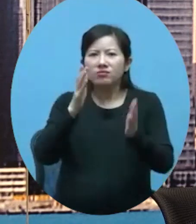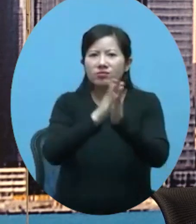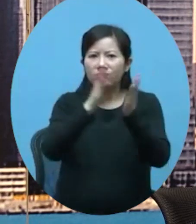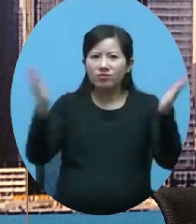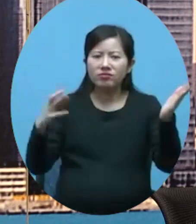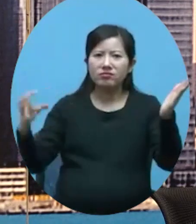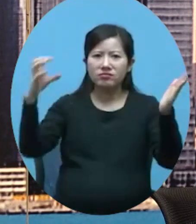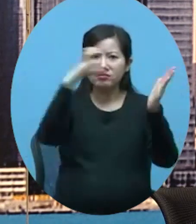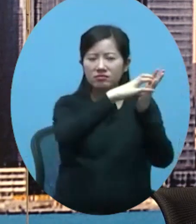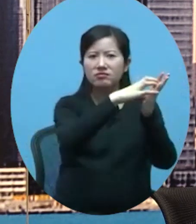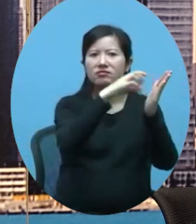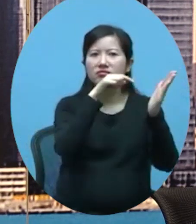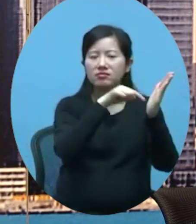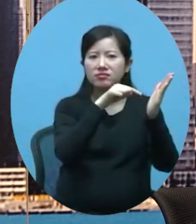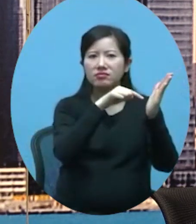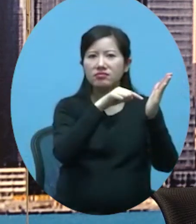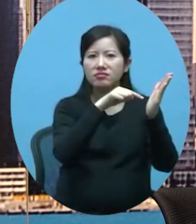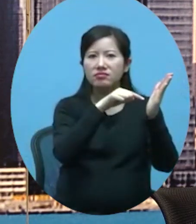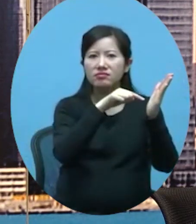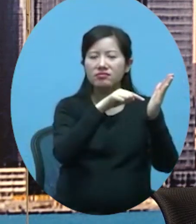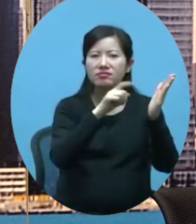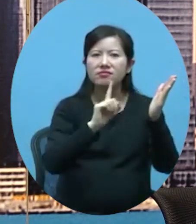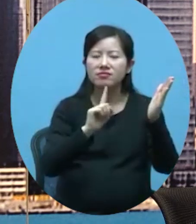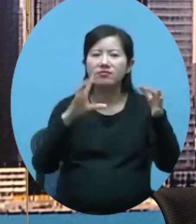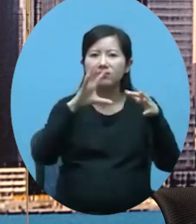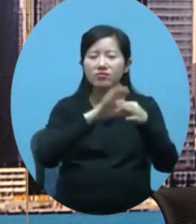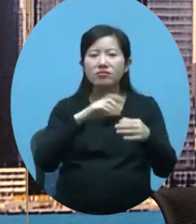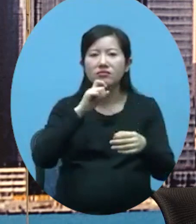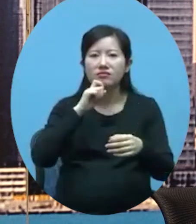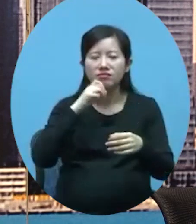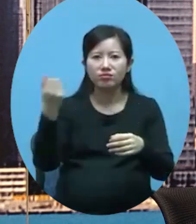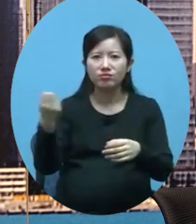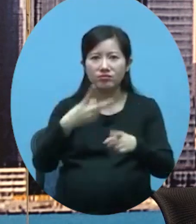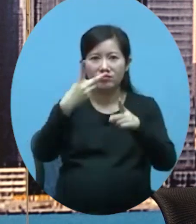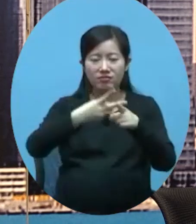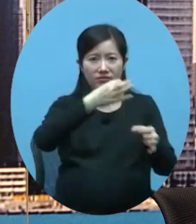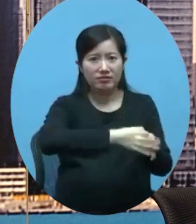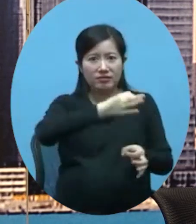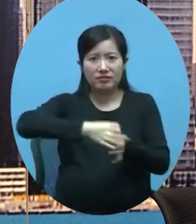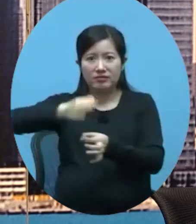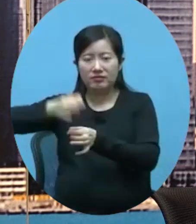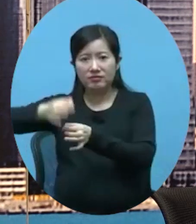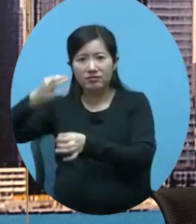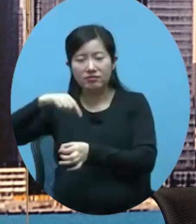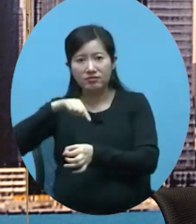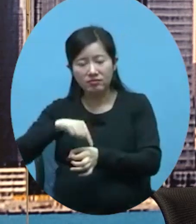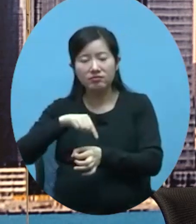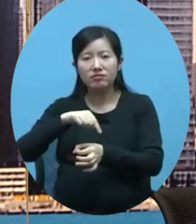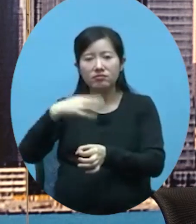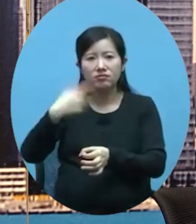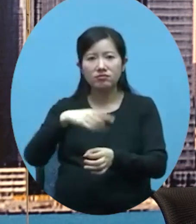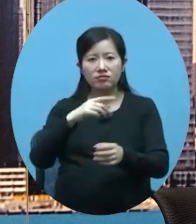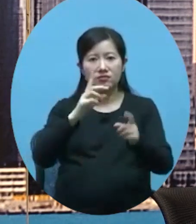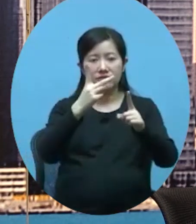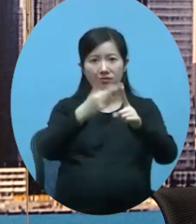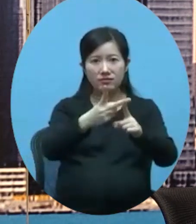香港做過類似這樣的研究有12個樣本裏面有11個找到我們的